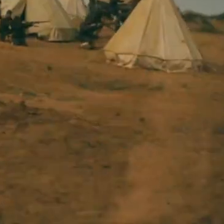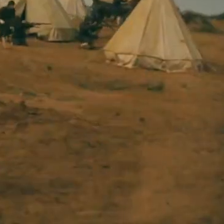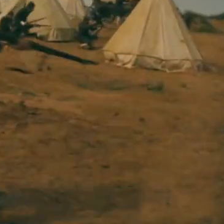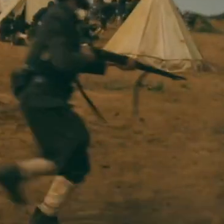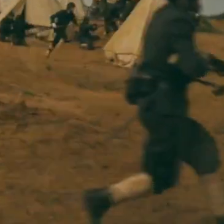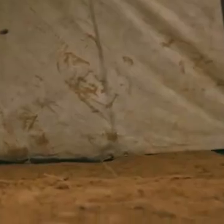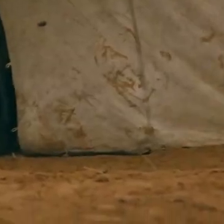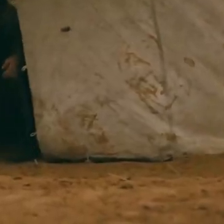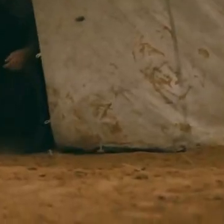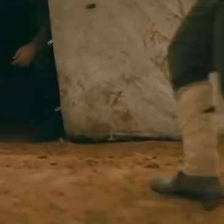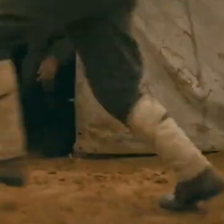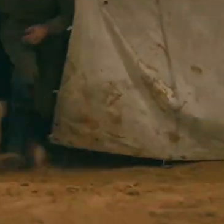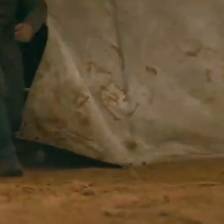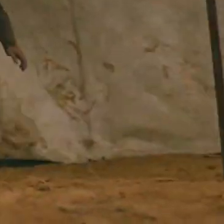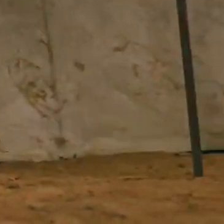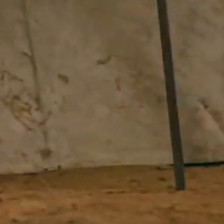Şefik çadırından çıktı.